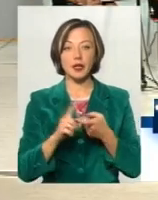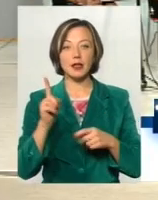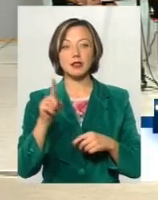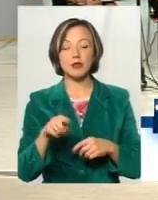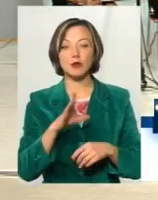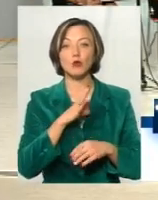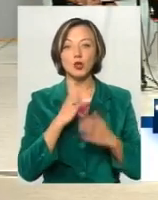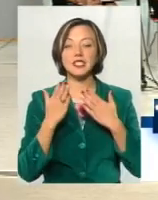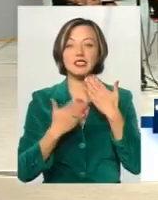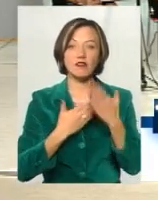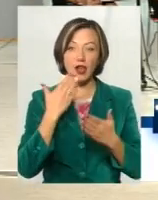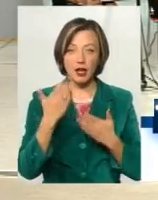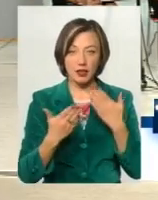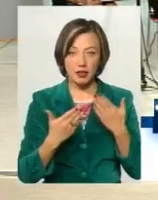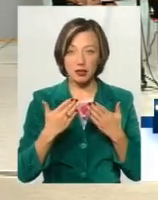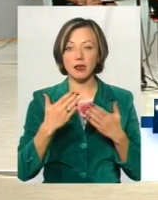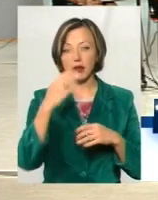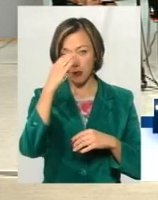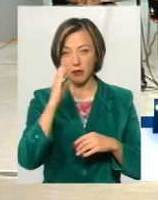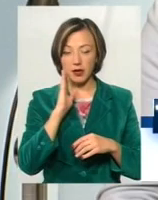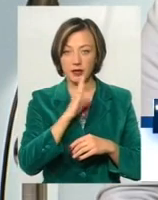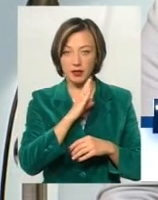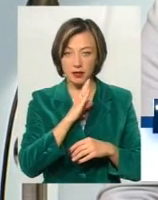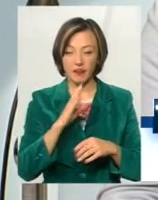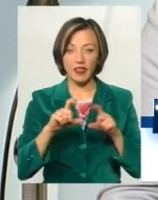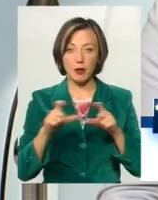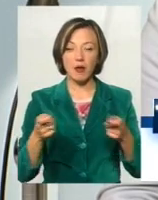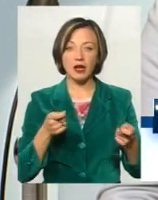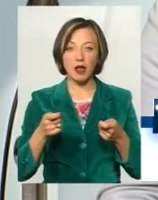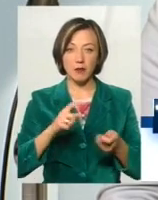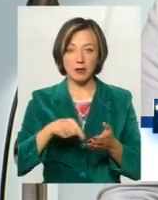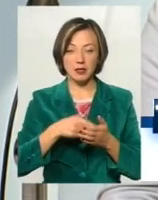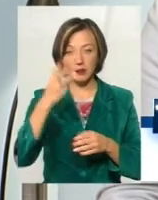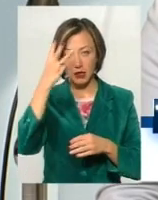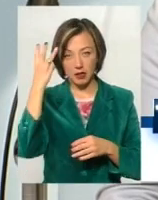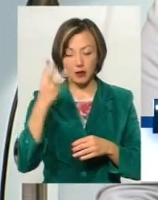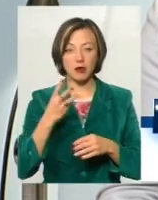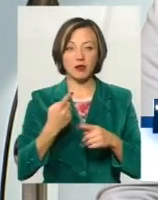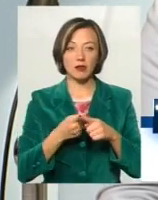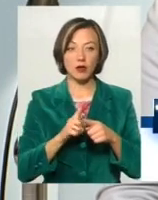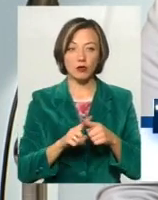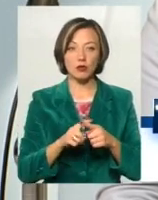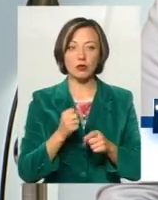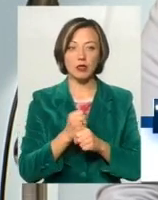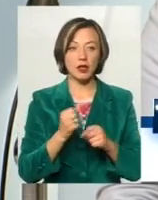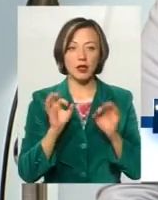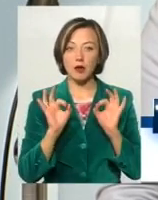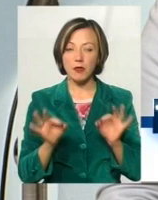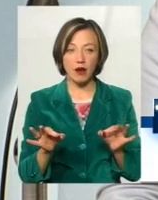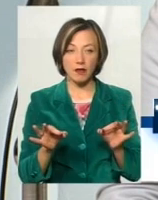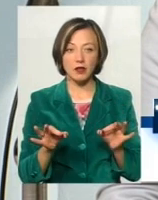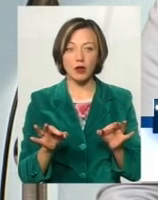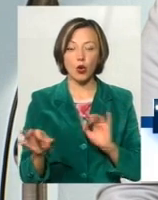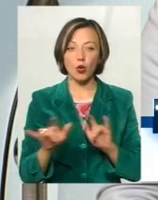були звернення у департамент освіти і науки міста Хмельницького, пішов на таку, ну, не зовсім правильний